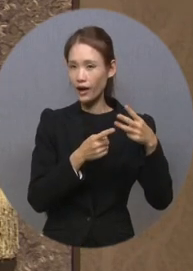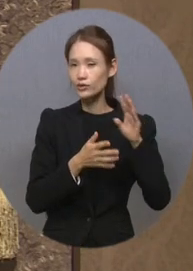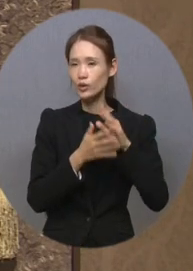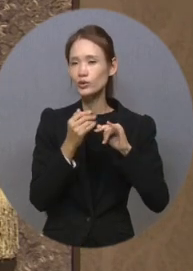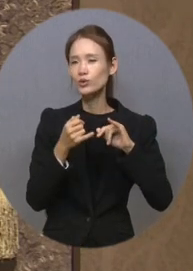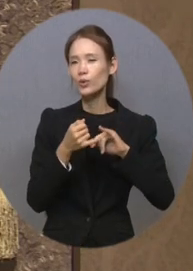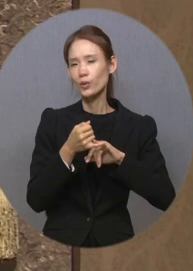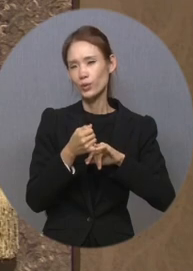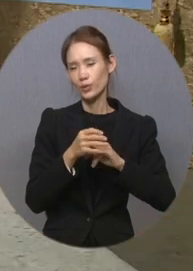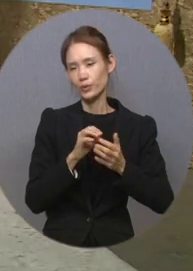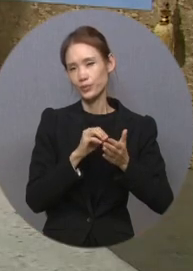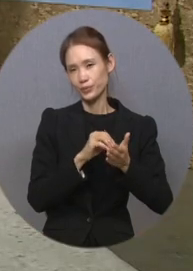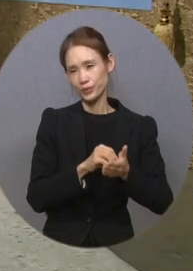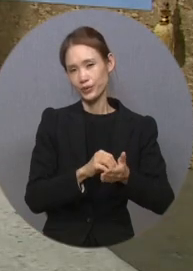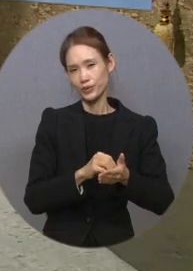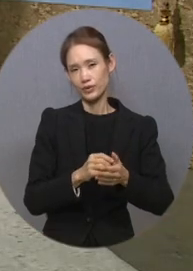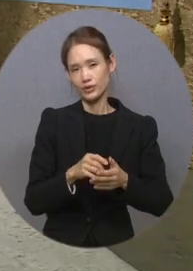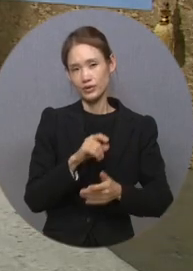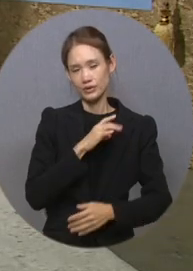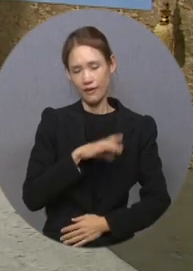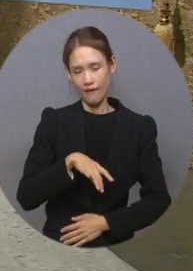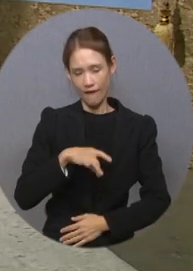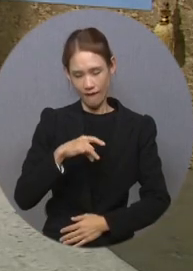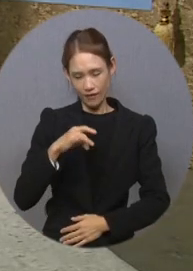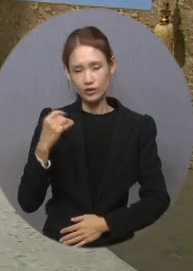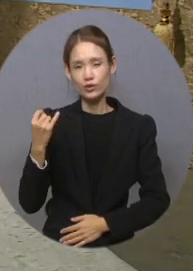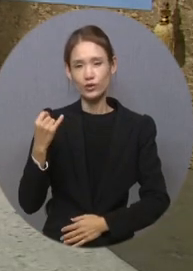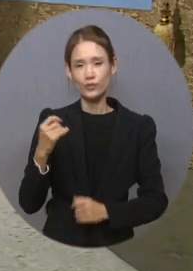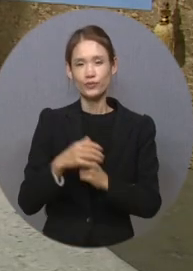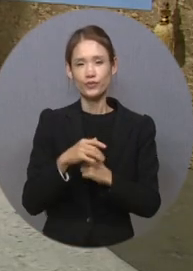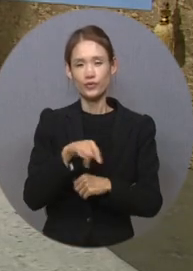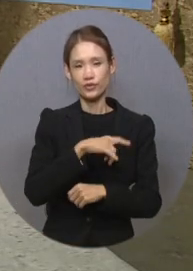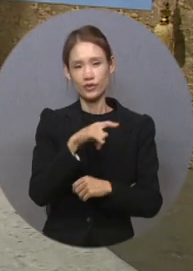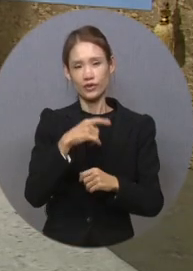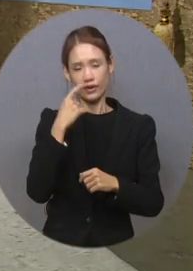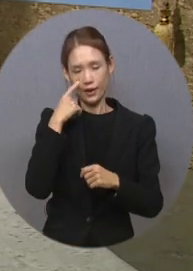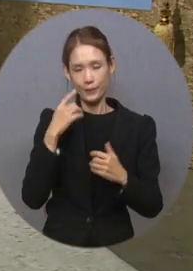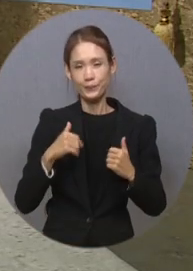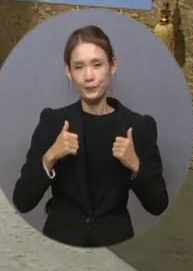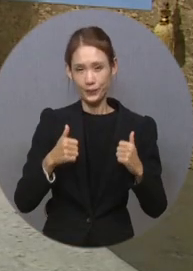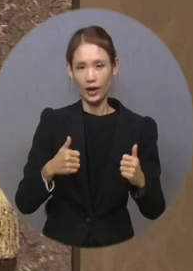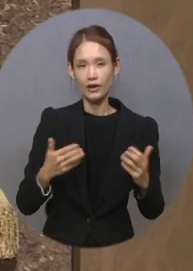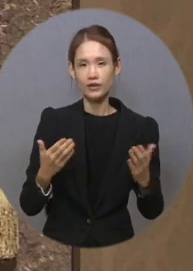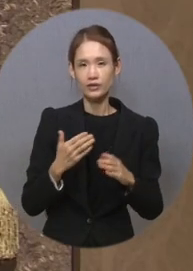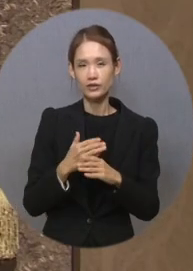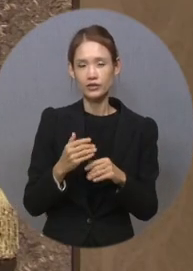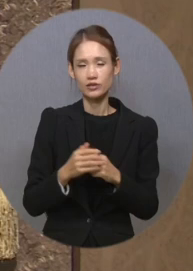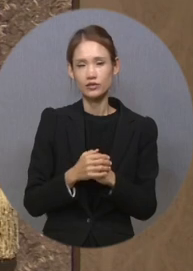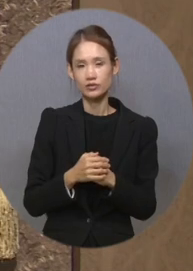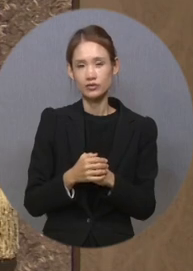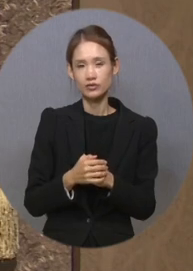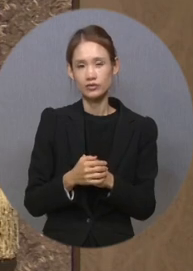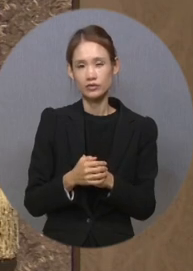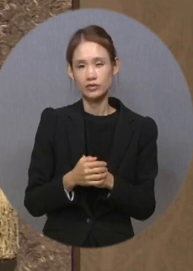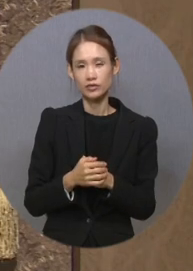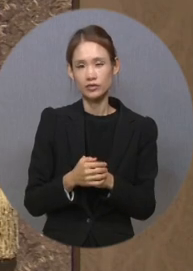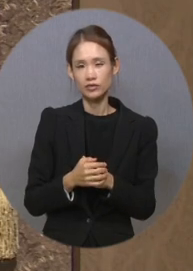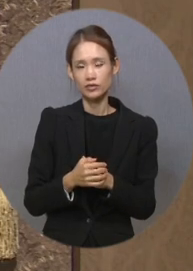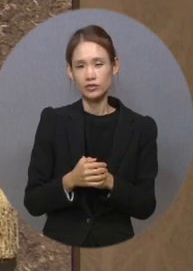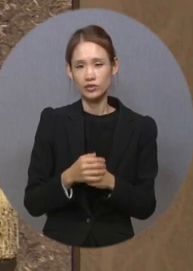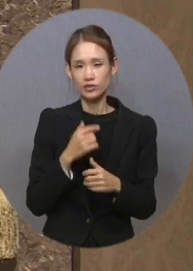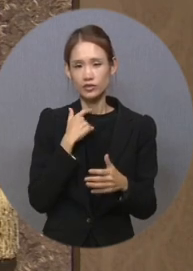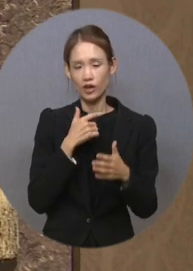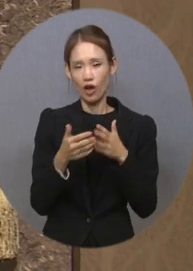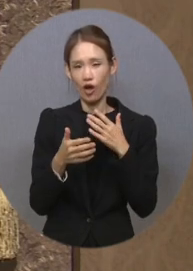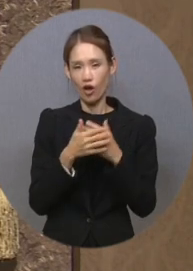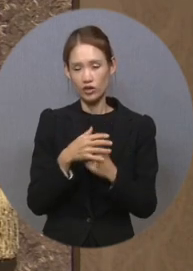진입을 해야 되겠다. 최초로 여수시가 예, 해보겠다. 네, 그 생각하고 지금 열심히 하고 있습니다. 네. 또 하나가 이제